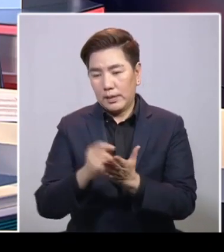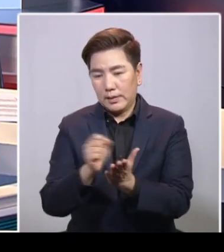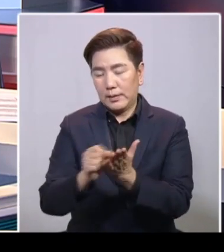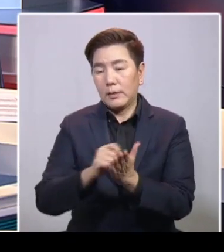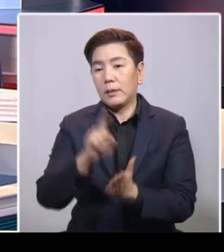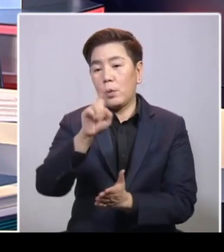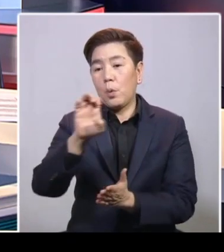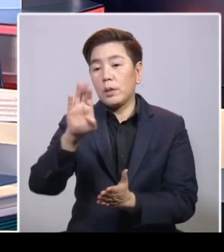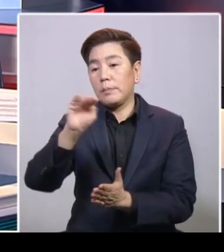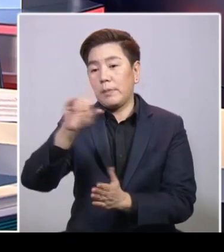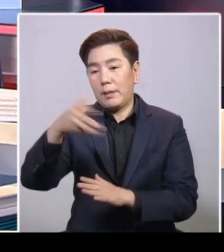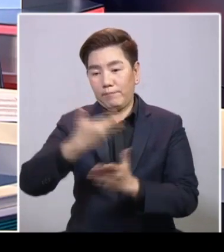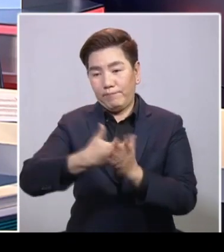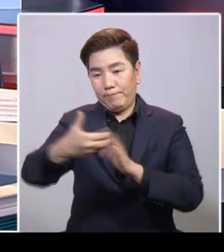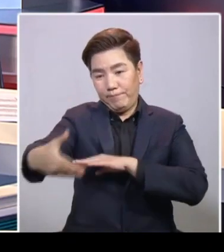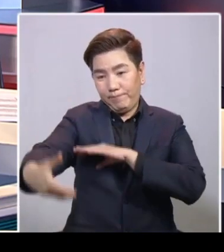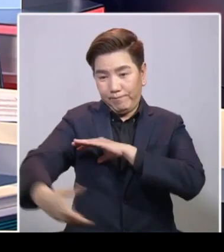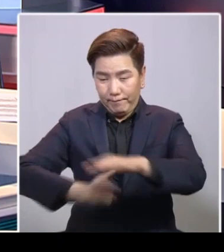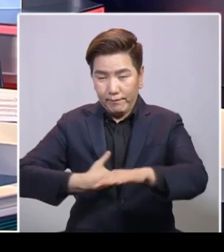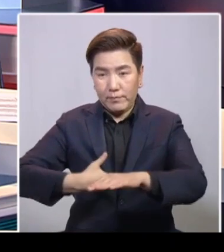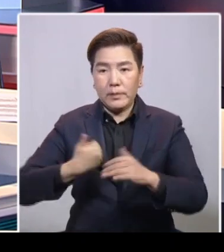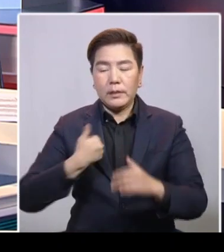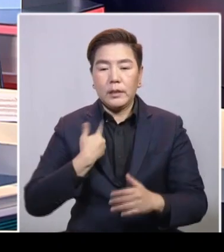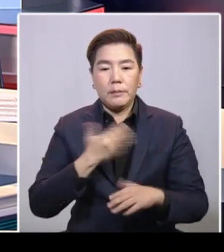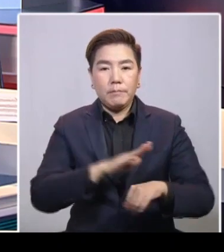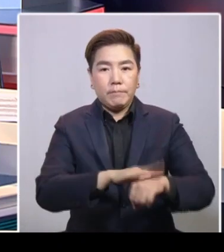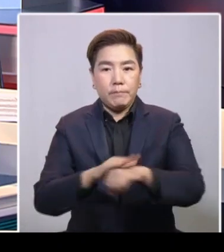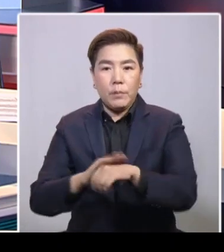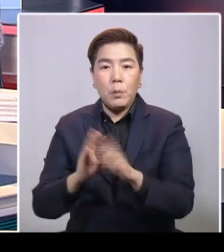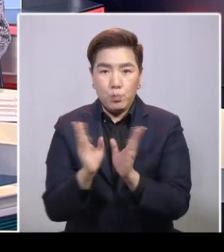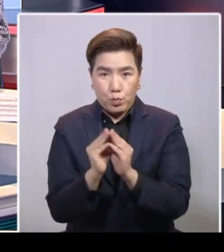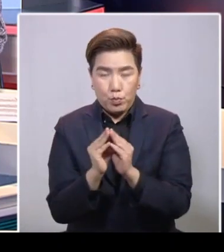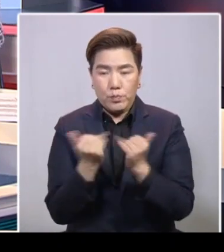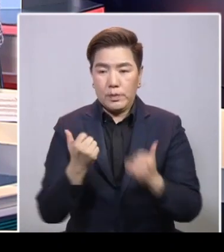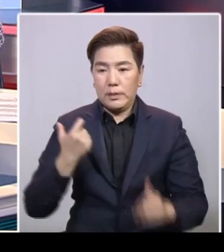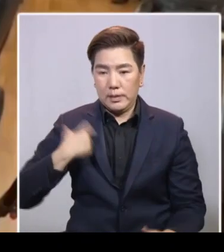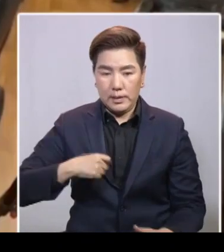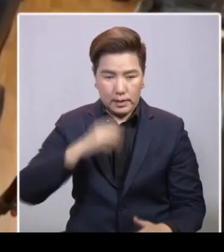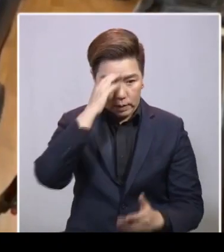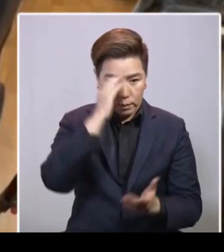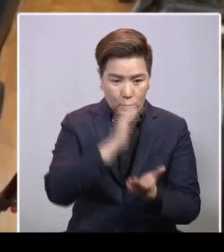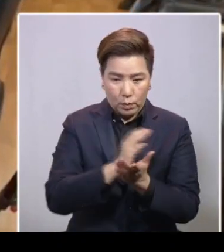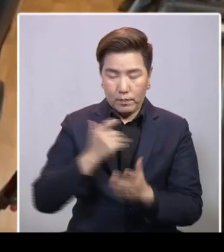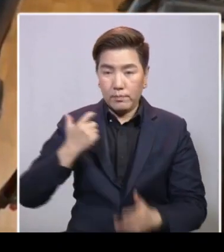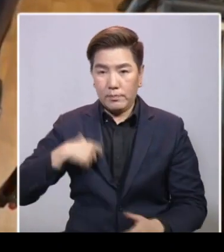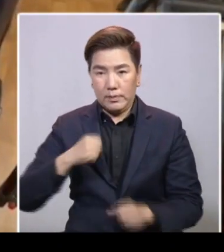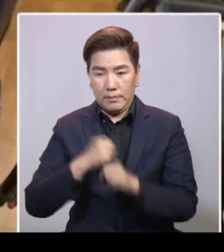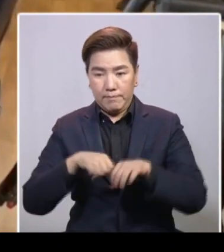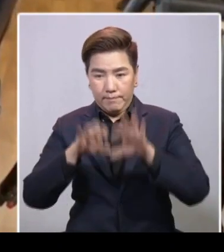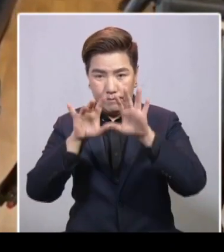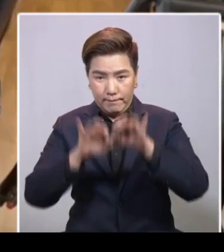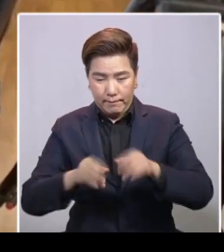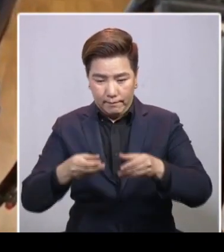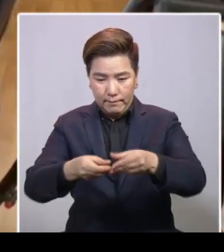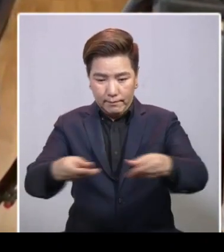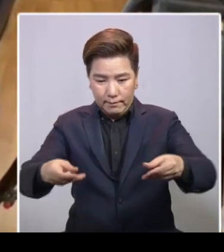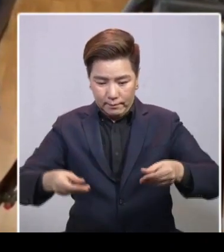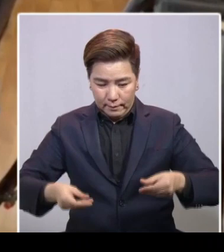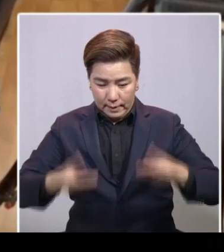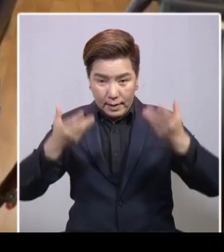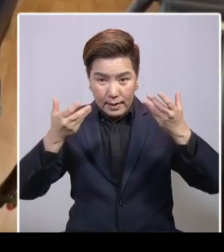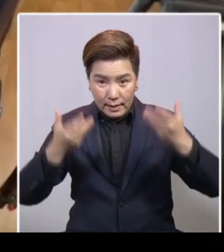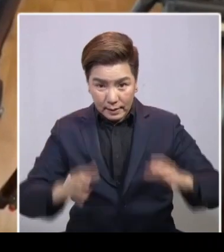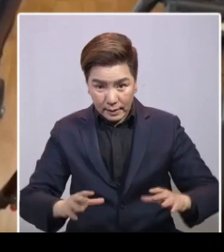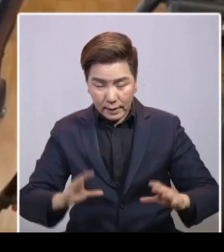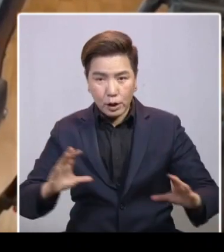0ล้านนั่นแหละฮะอัยการก็เรียกประชุมคณะทำงานทั้งฝั่งของอัยการแล้วก็ตำรวจนะฮะเพื่อที่จะทำสำนวนให้เสร็จก่อนจะสรุปความเห็น